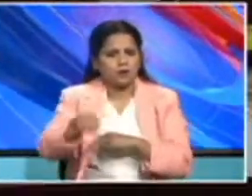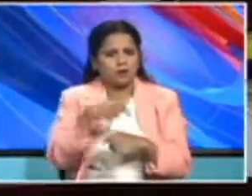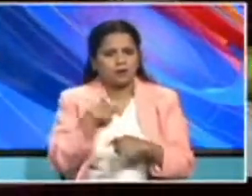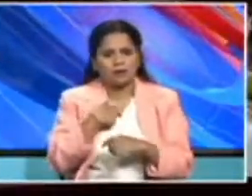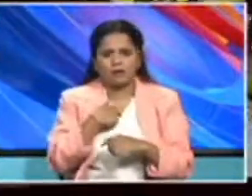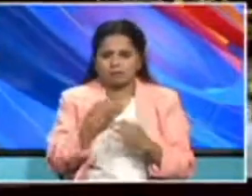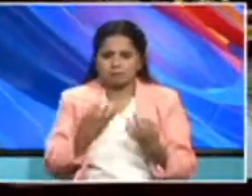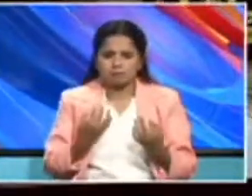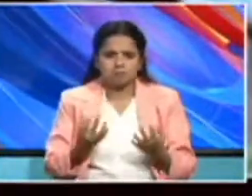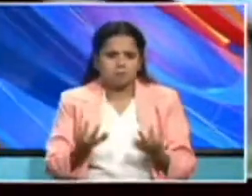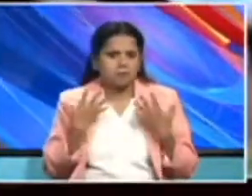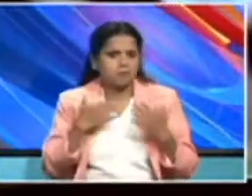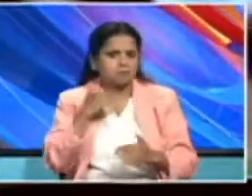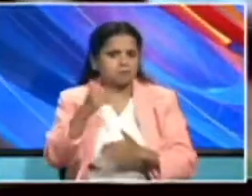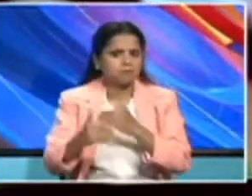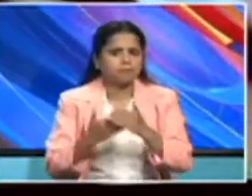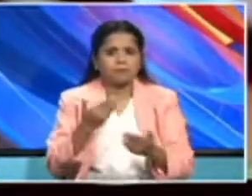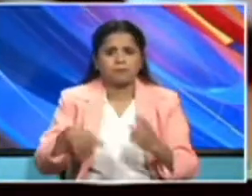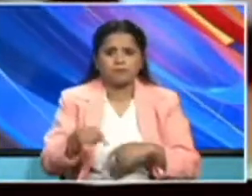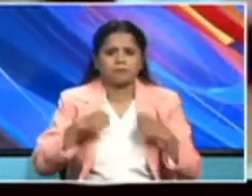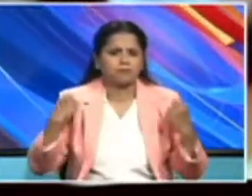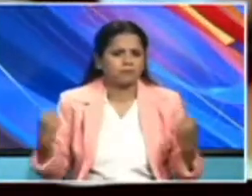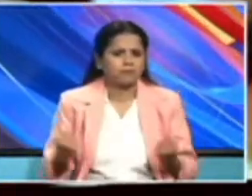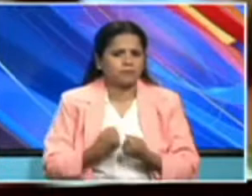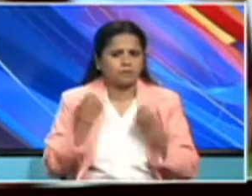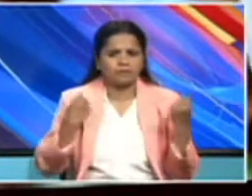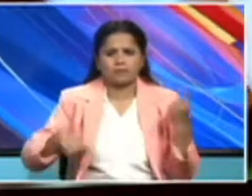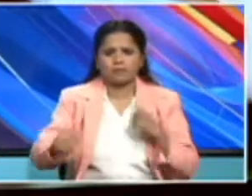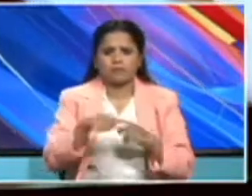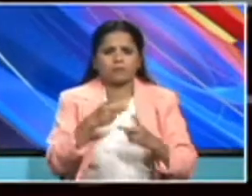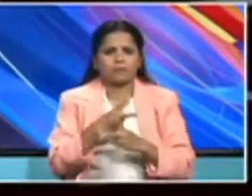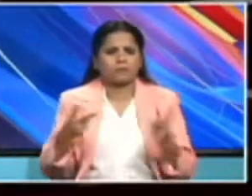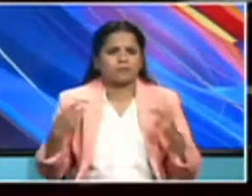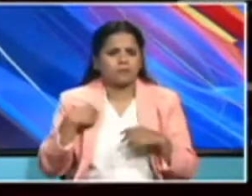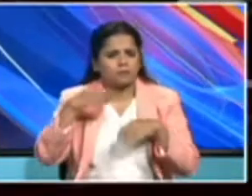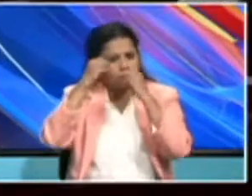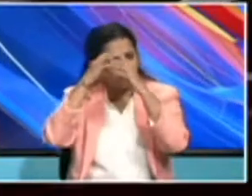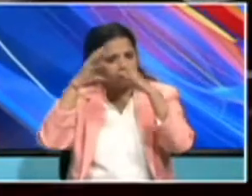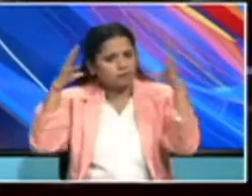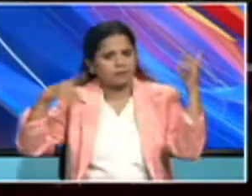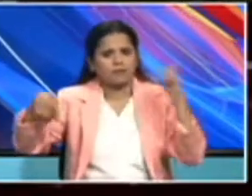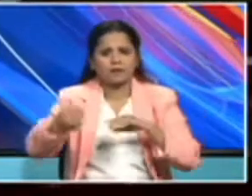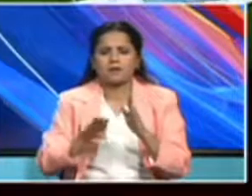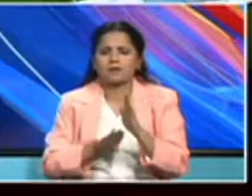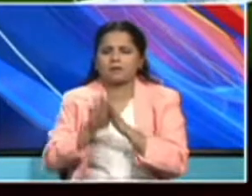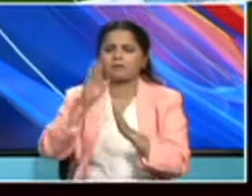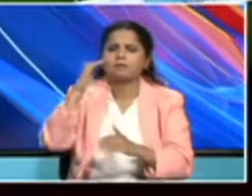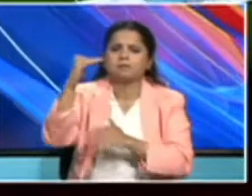રફતાર છે અહીં સૌનો